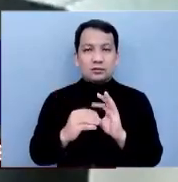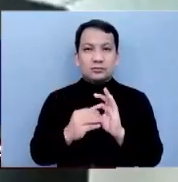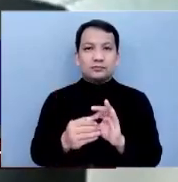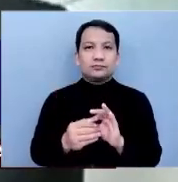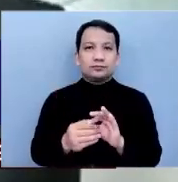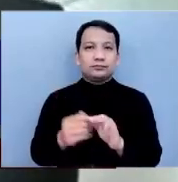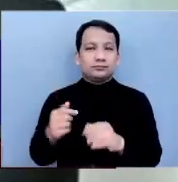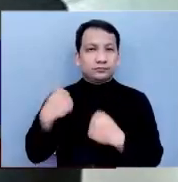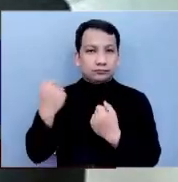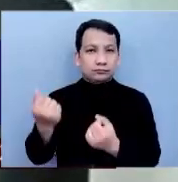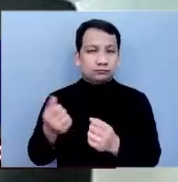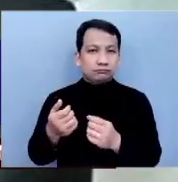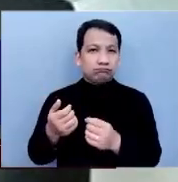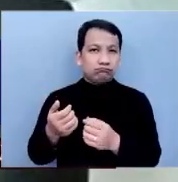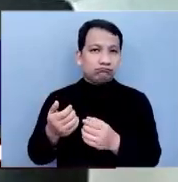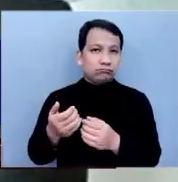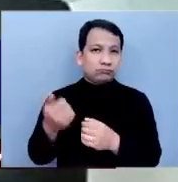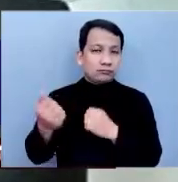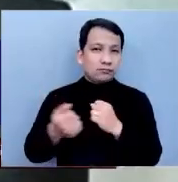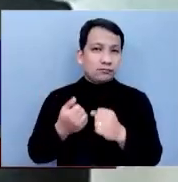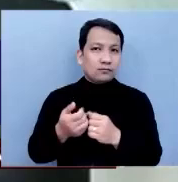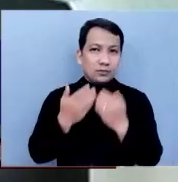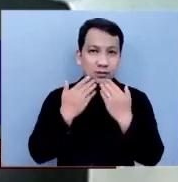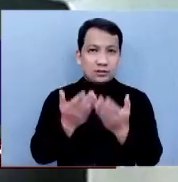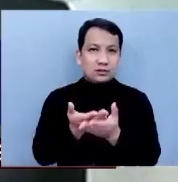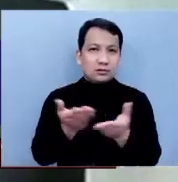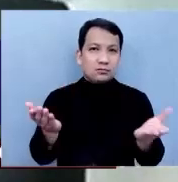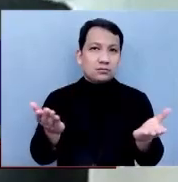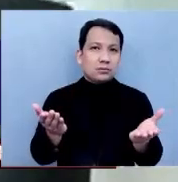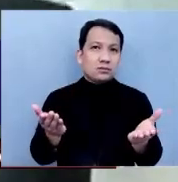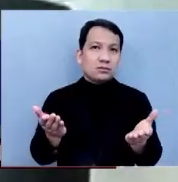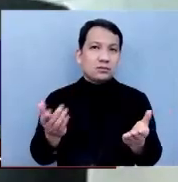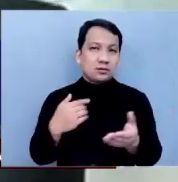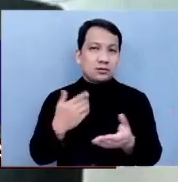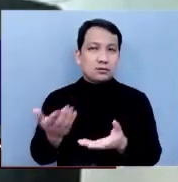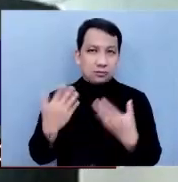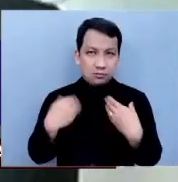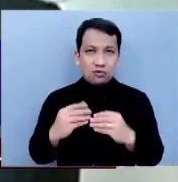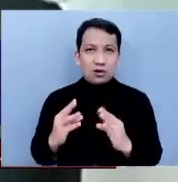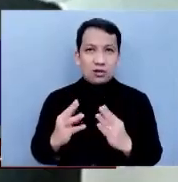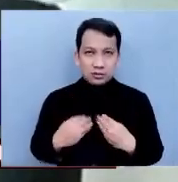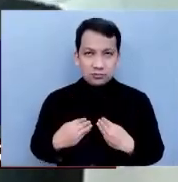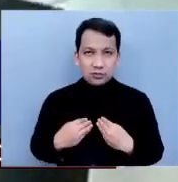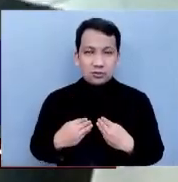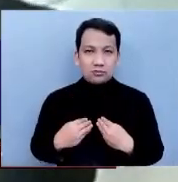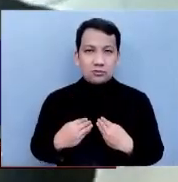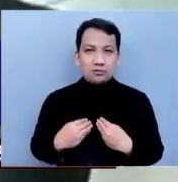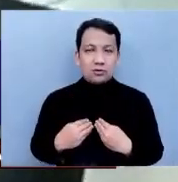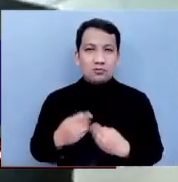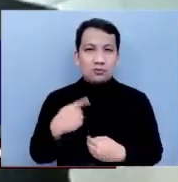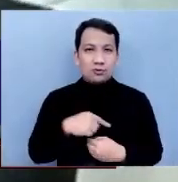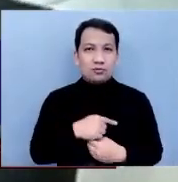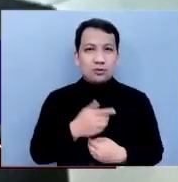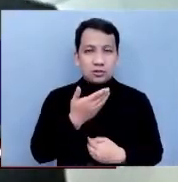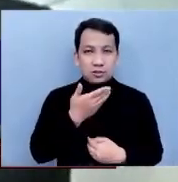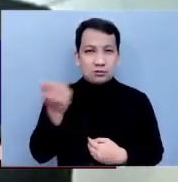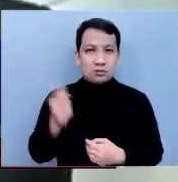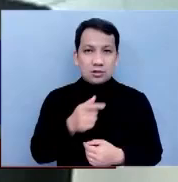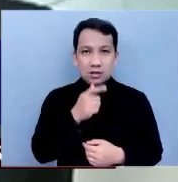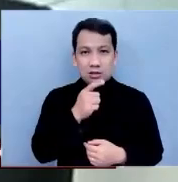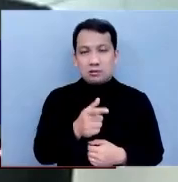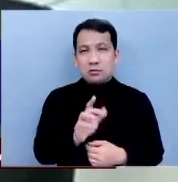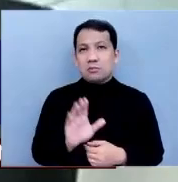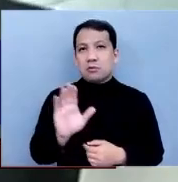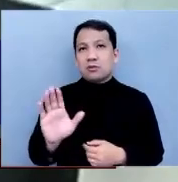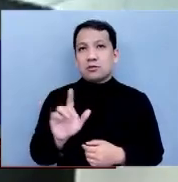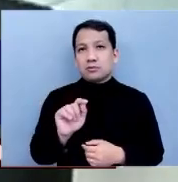year, and we'd like to thank them for accommodating us, and we wish them also we wish